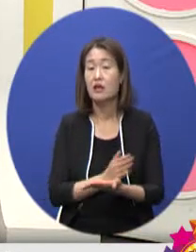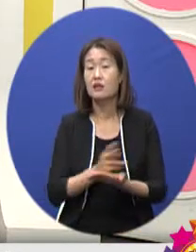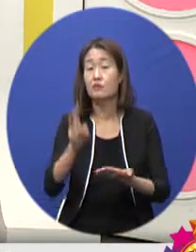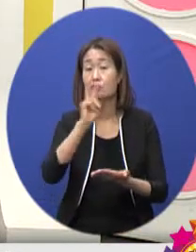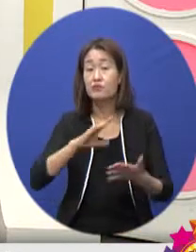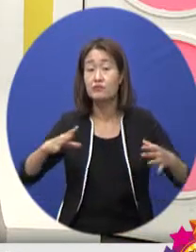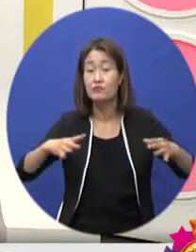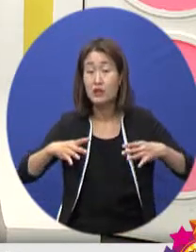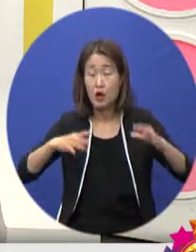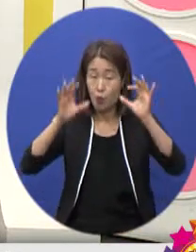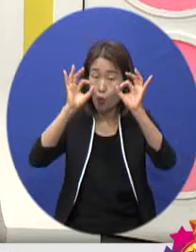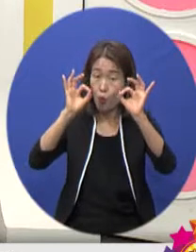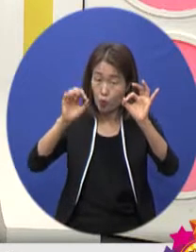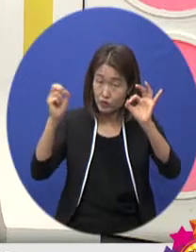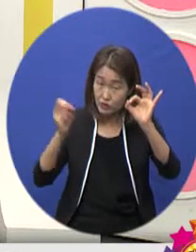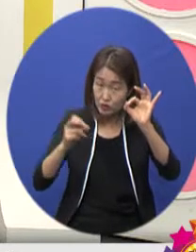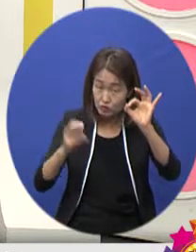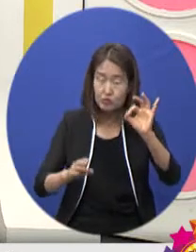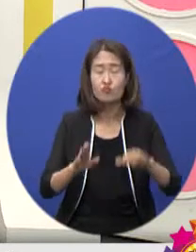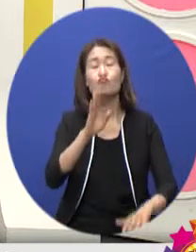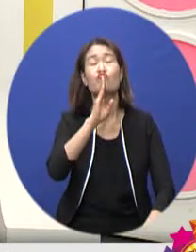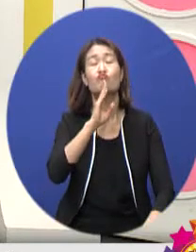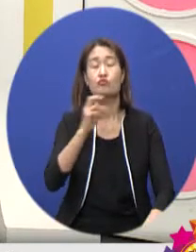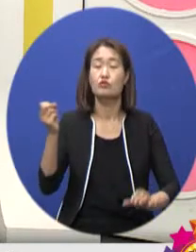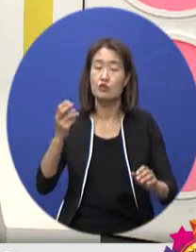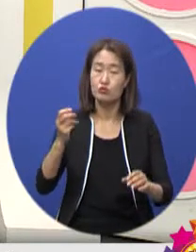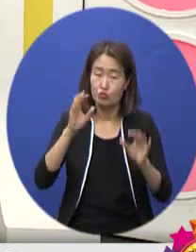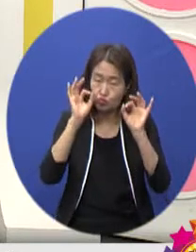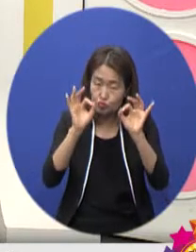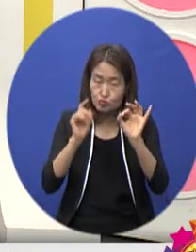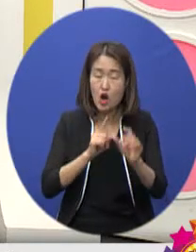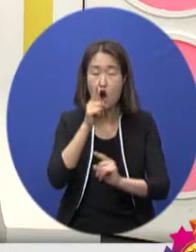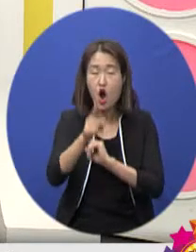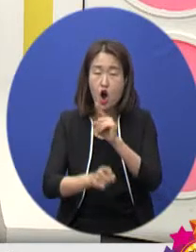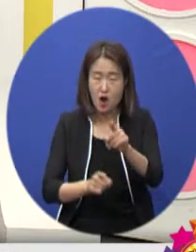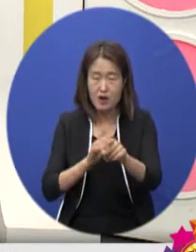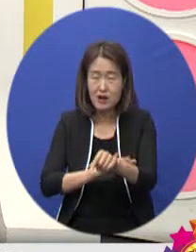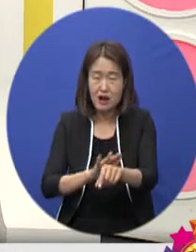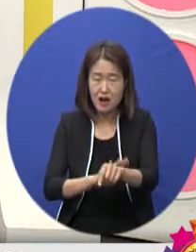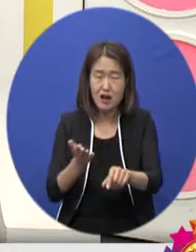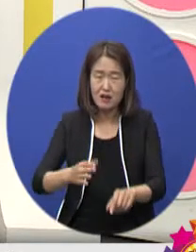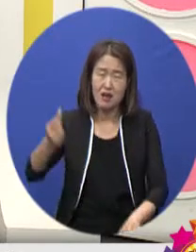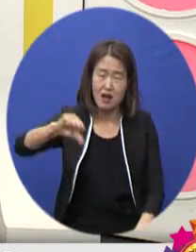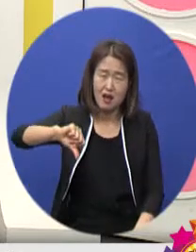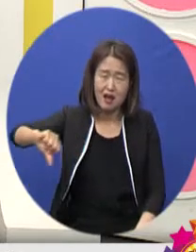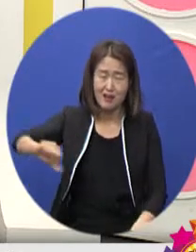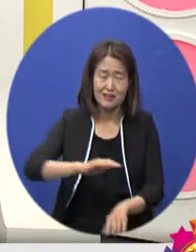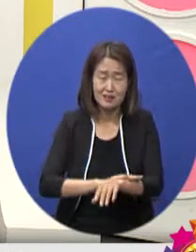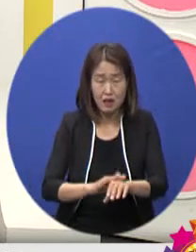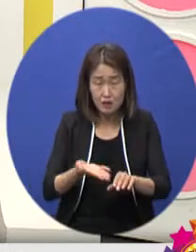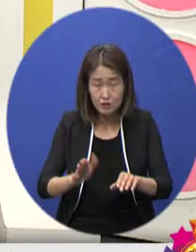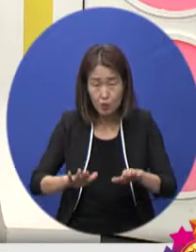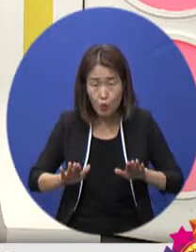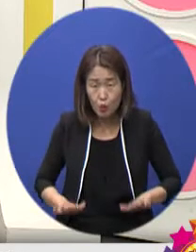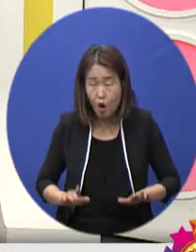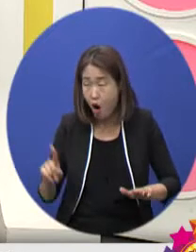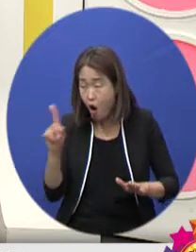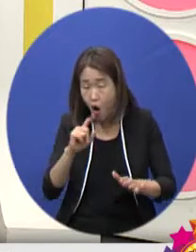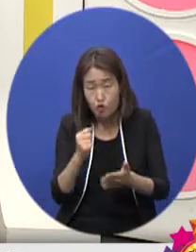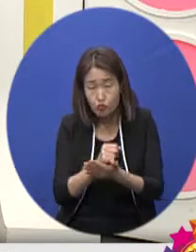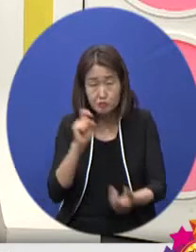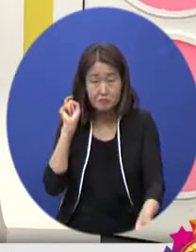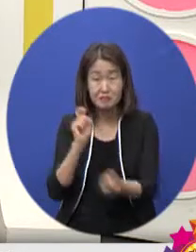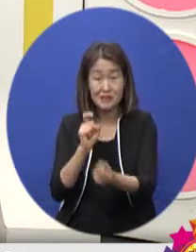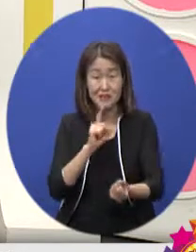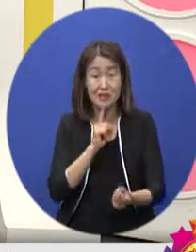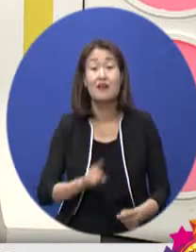보고 계신가요? 자주 보고 신청도 하고 그랬는데 잘 안 네. 돼가지고 네. 오늘은 어떻게 했는데 딱